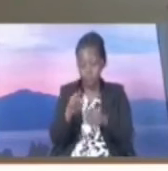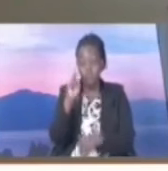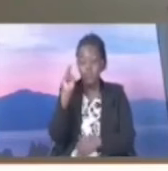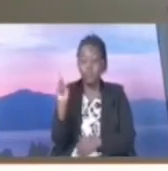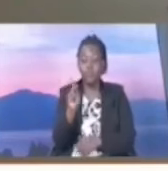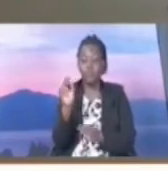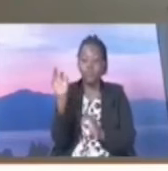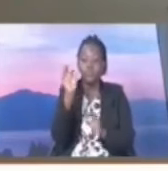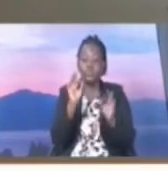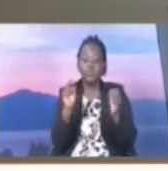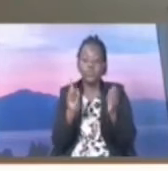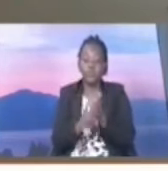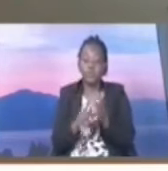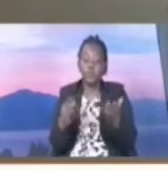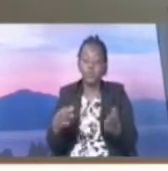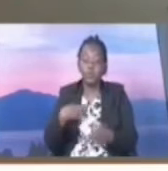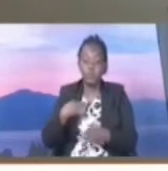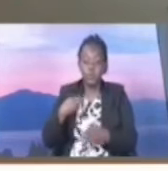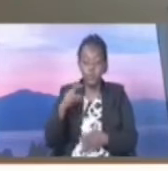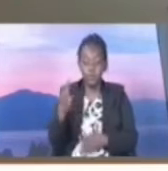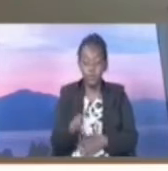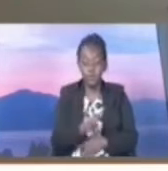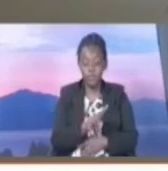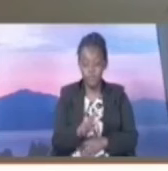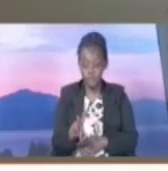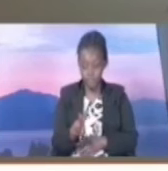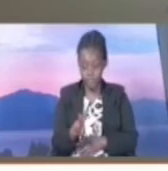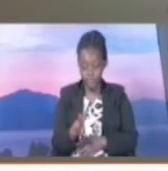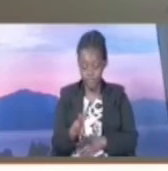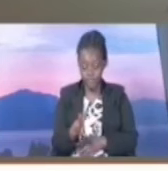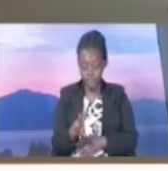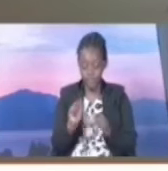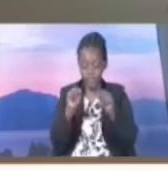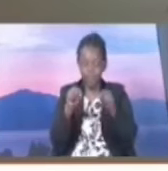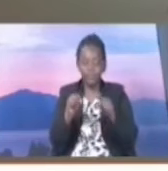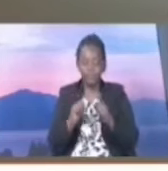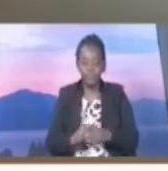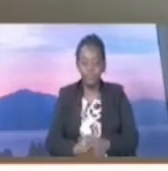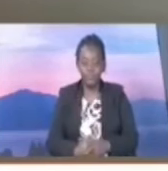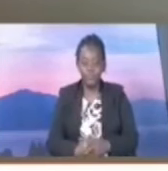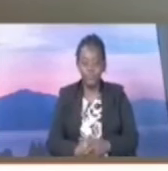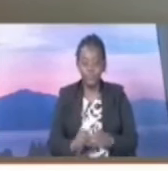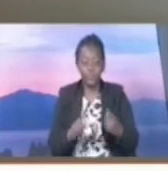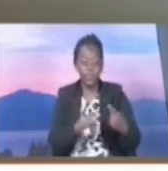designs n'ofuna engoye ez'omulembe ezifaanagana nga bwe nyambadde olunaku olwaleero